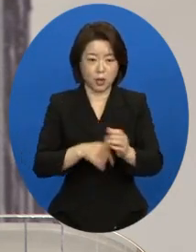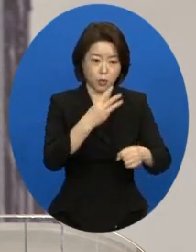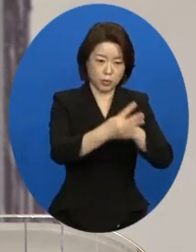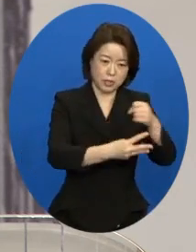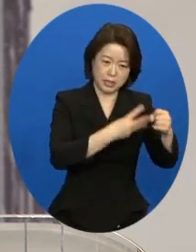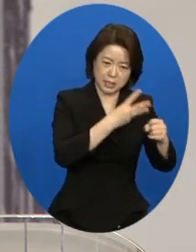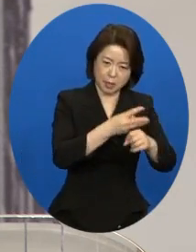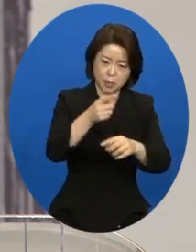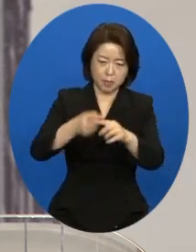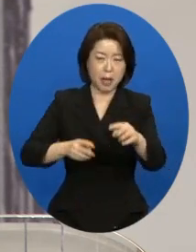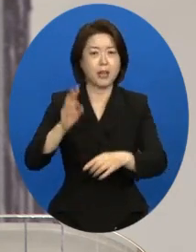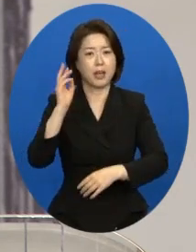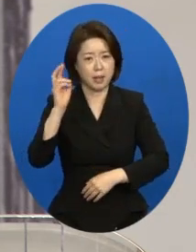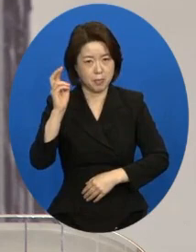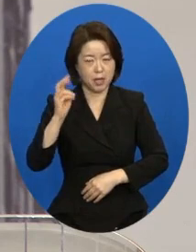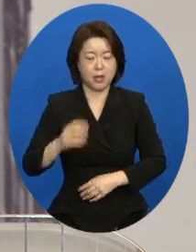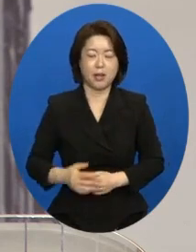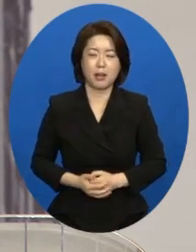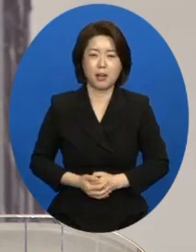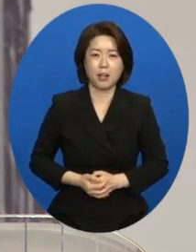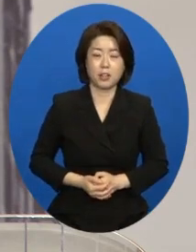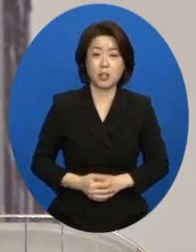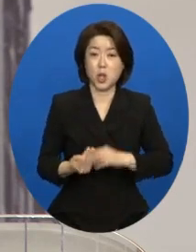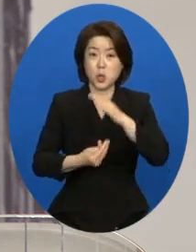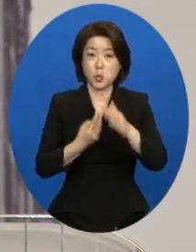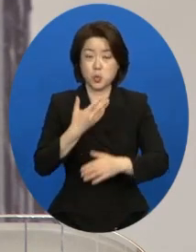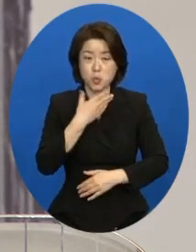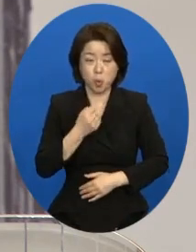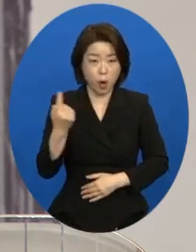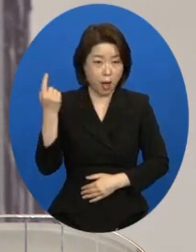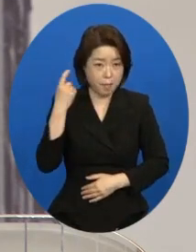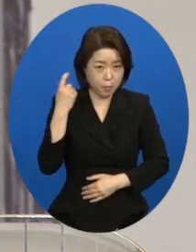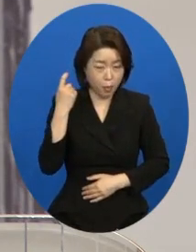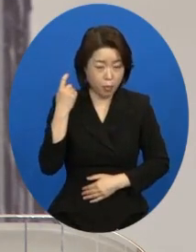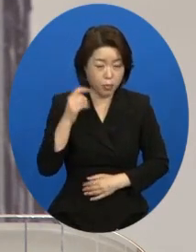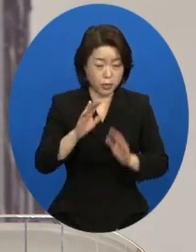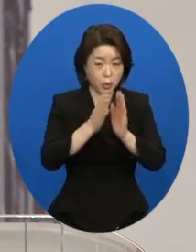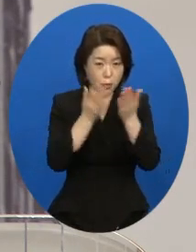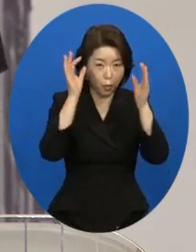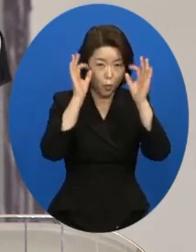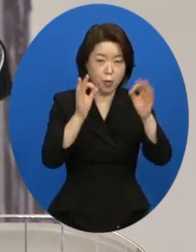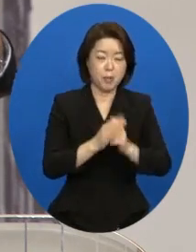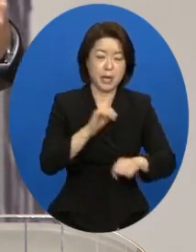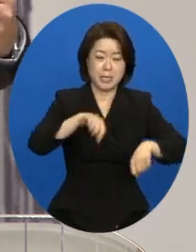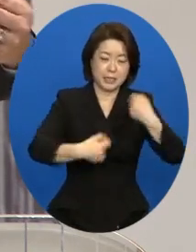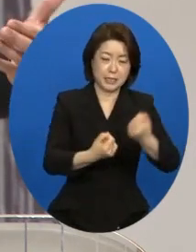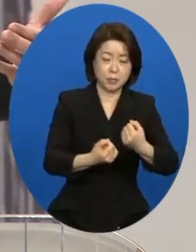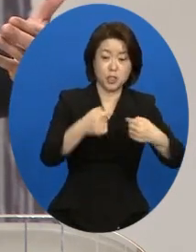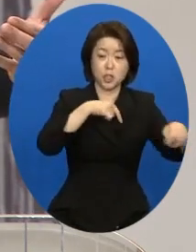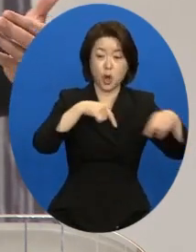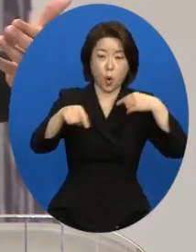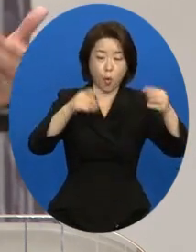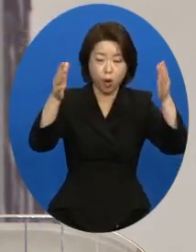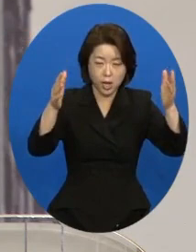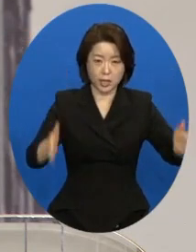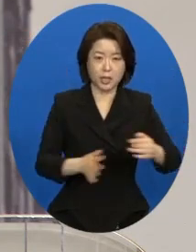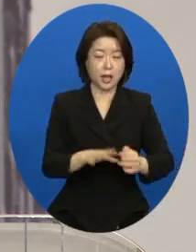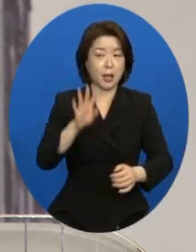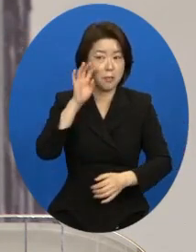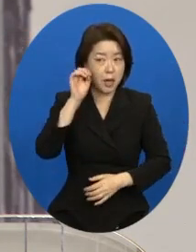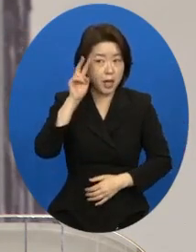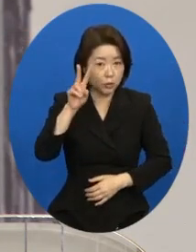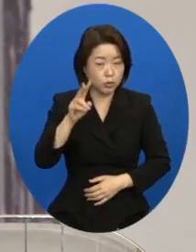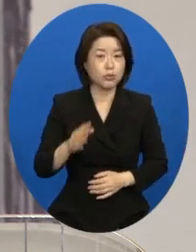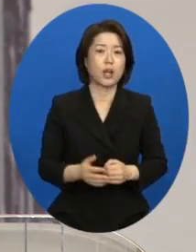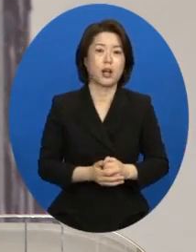그래서 요한계시록 13장 5절에도 짐승이 일할 권한을 받은 기간이 42달이다, 즉